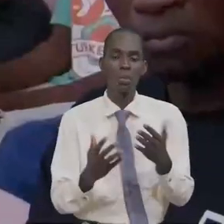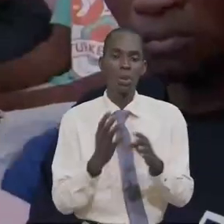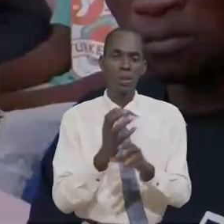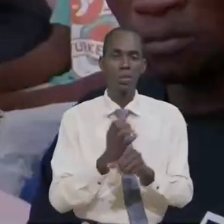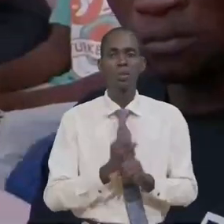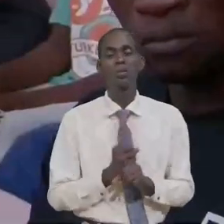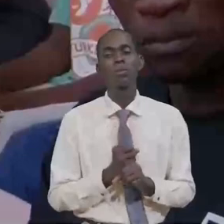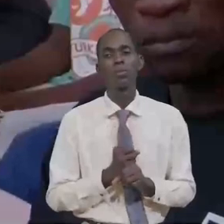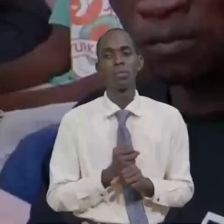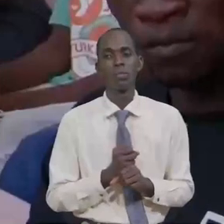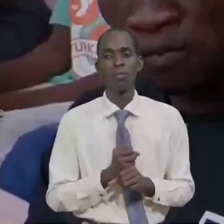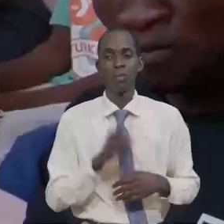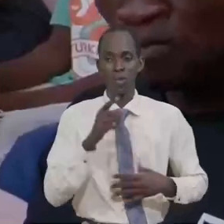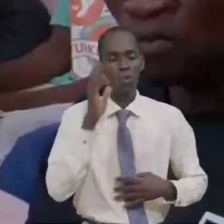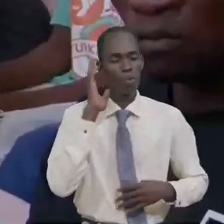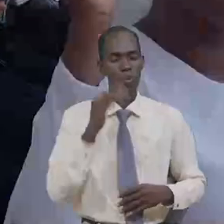et vous allez remporter